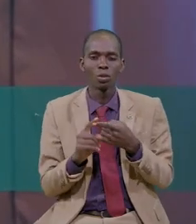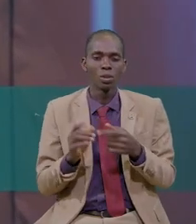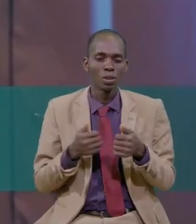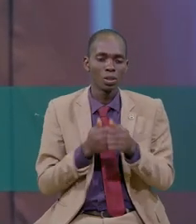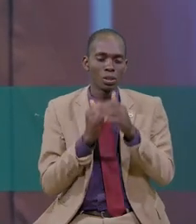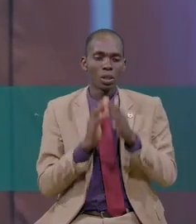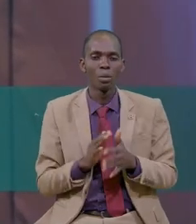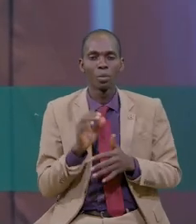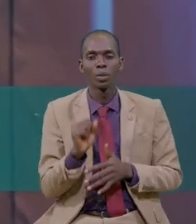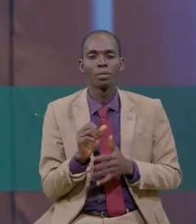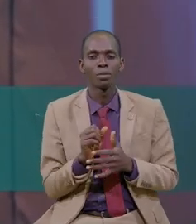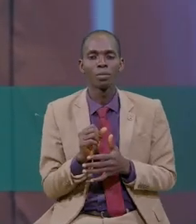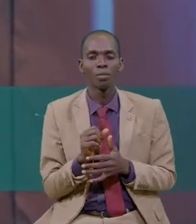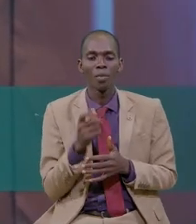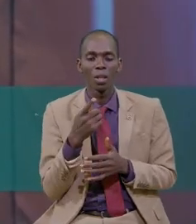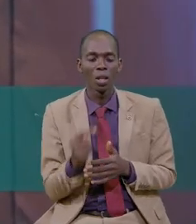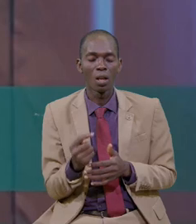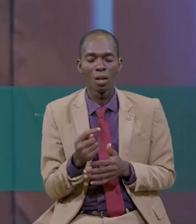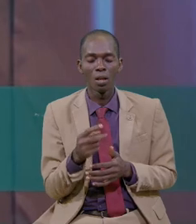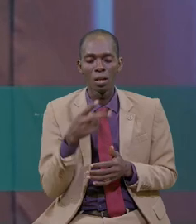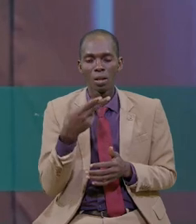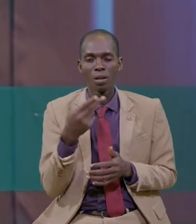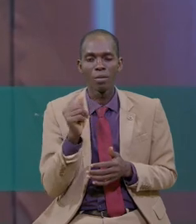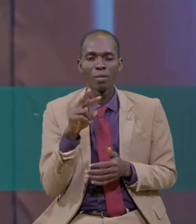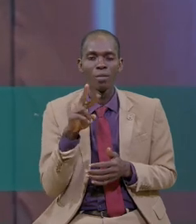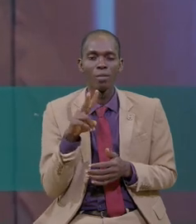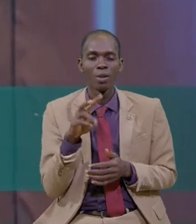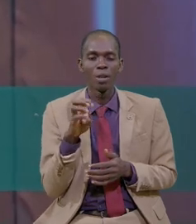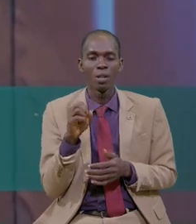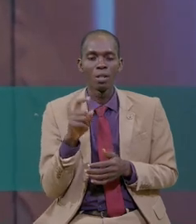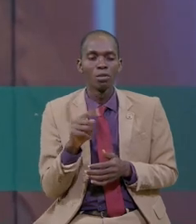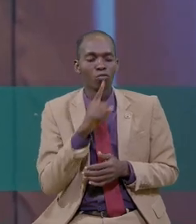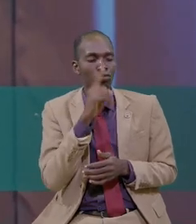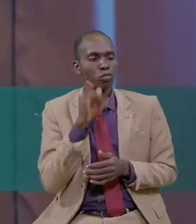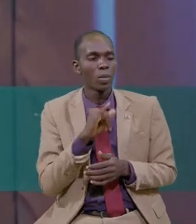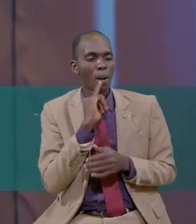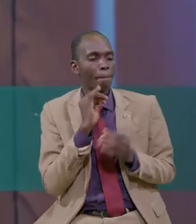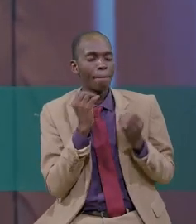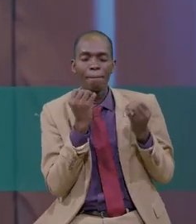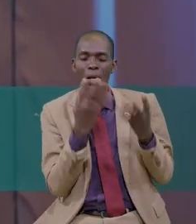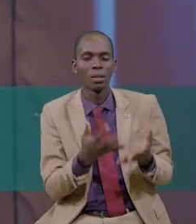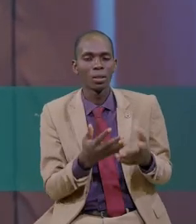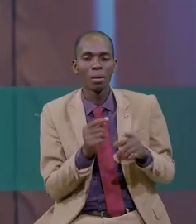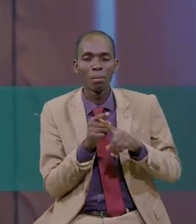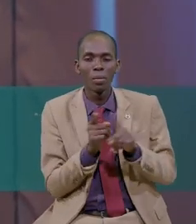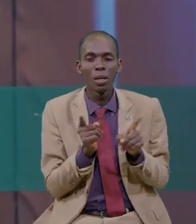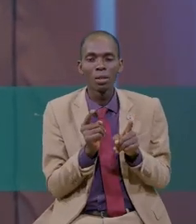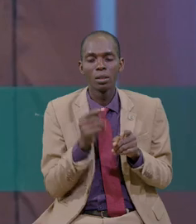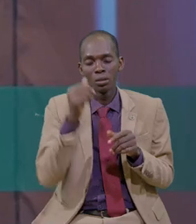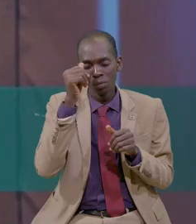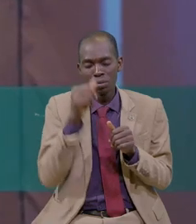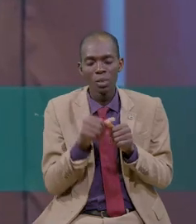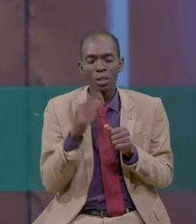Alors il dit à ses disciples, la moisson est grande, mais